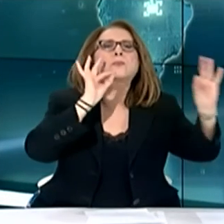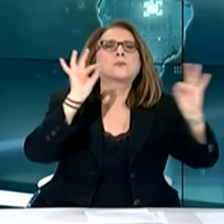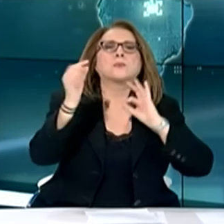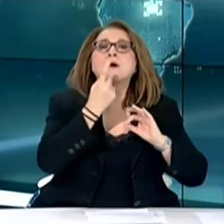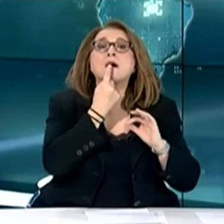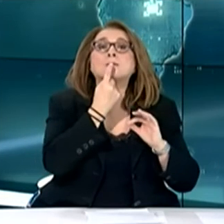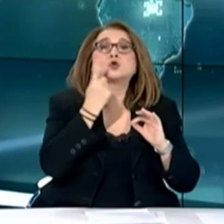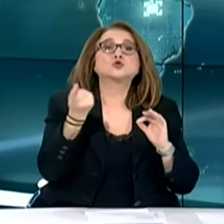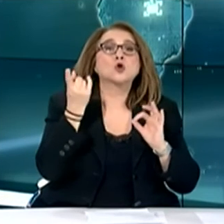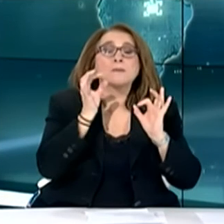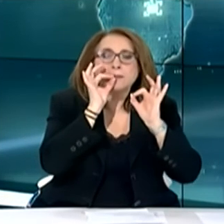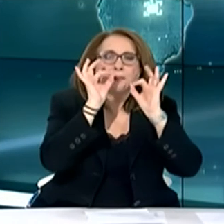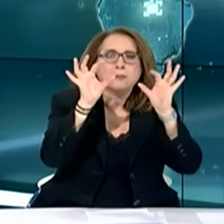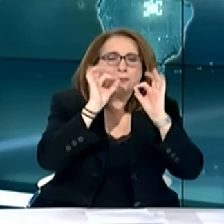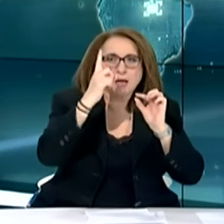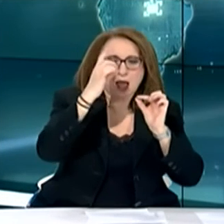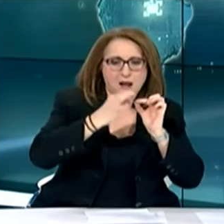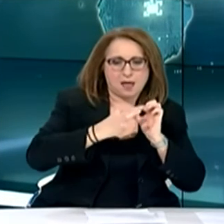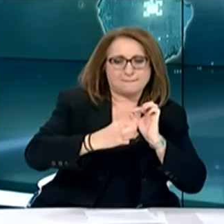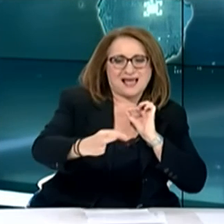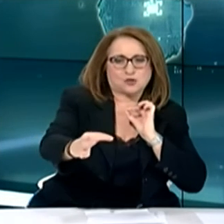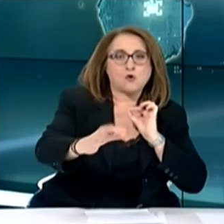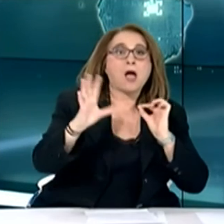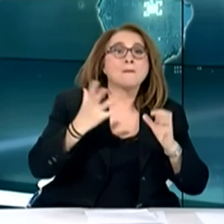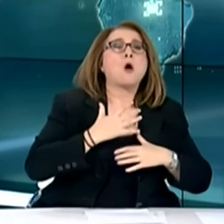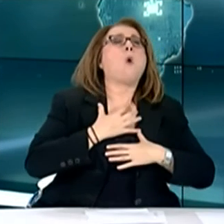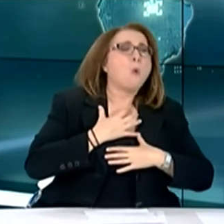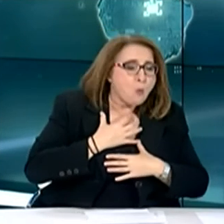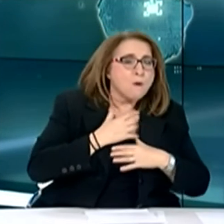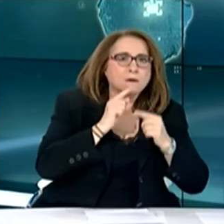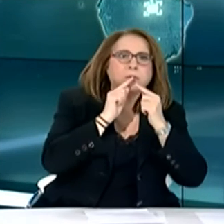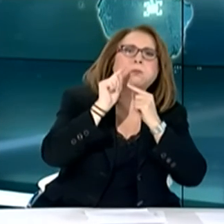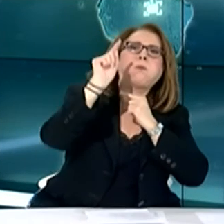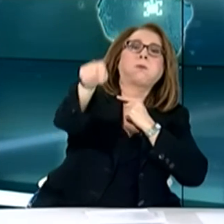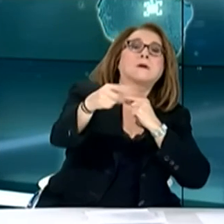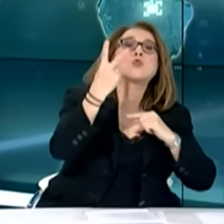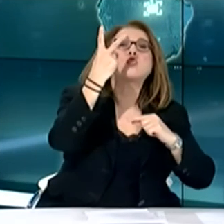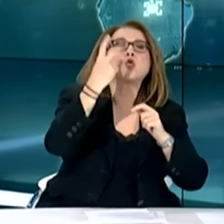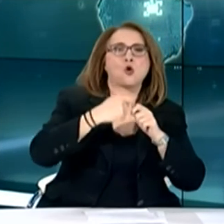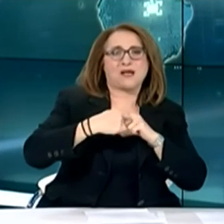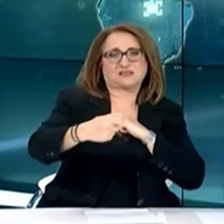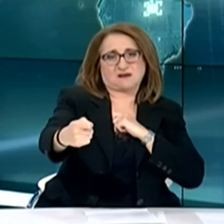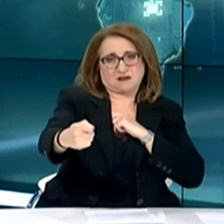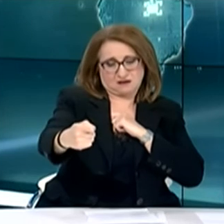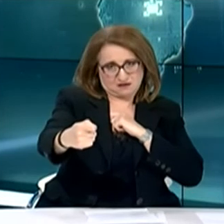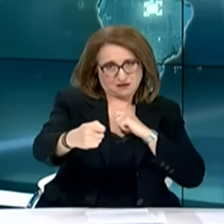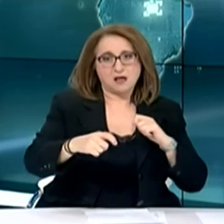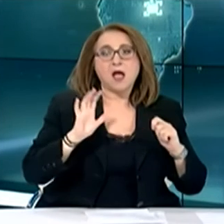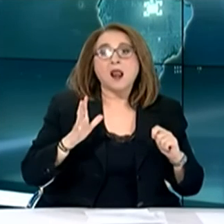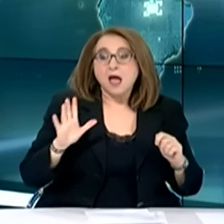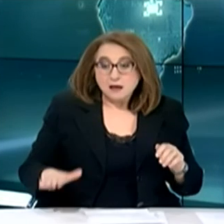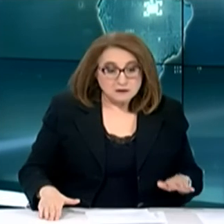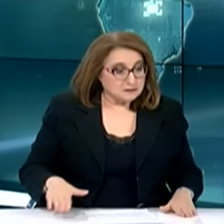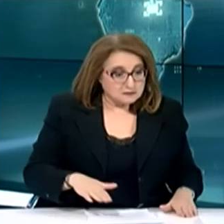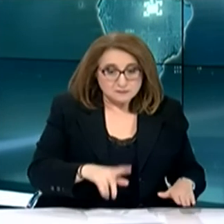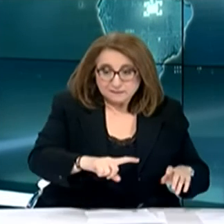1 μέτρο και η μέγιστη απόσταση είναι τα 2 μέτρα. Η αερογενής μετάδοση, παρά το γεγονός ότι έχει συζητηθεί, δεν έχει πιστοποιηθεί. Θεωρώ ότι